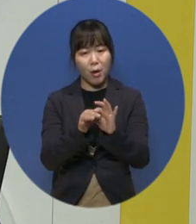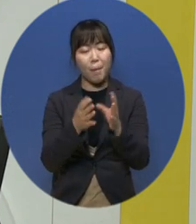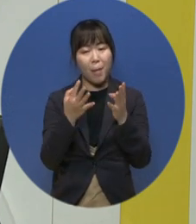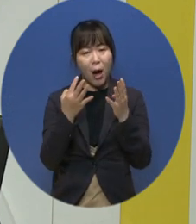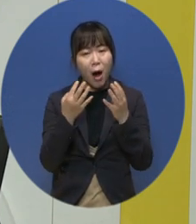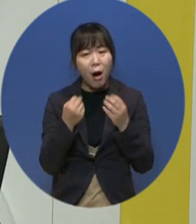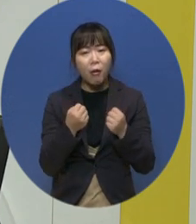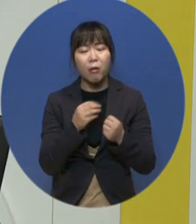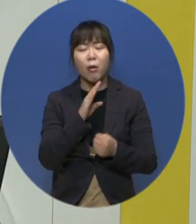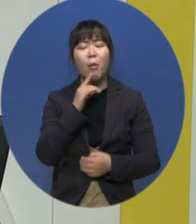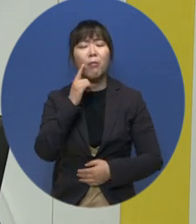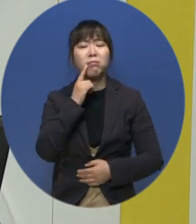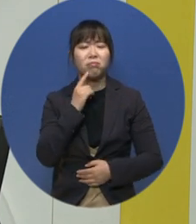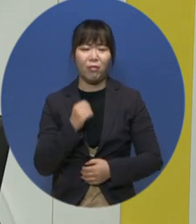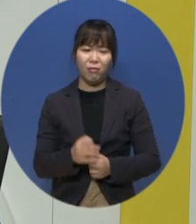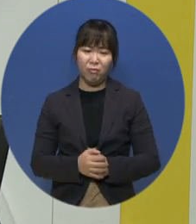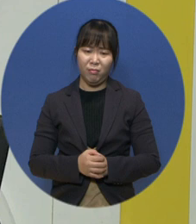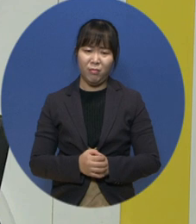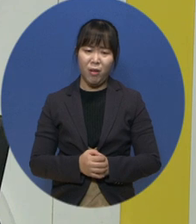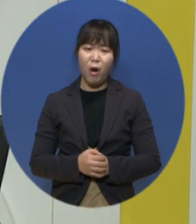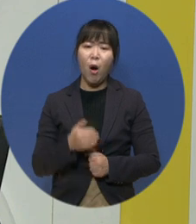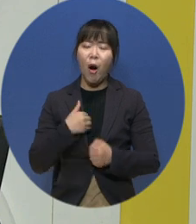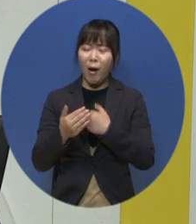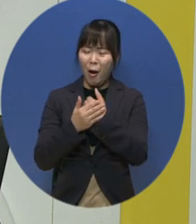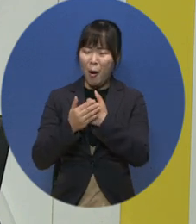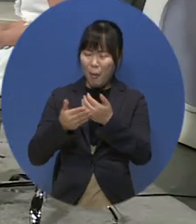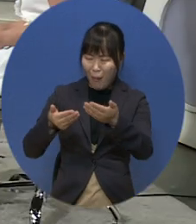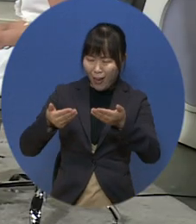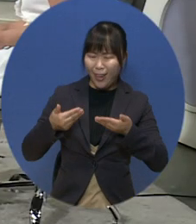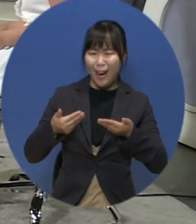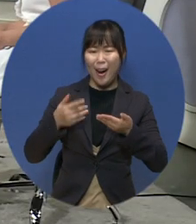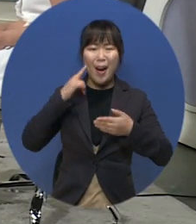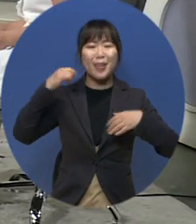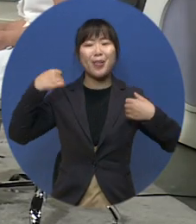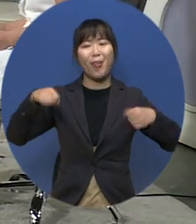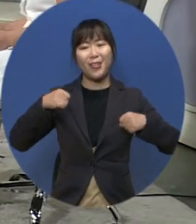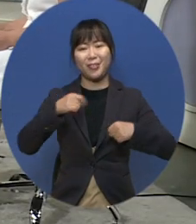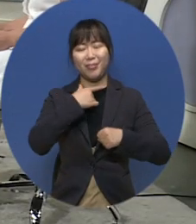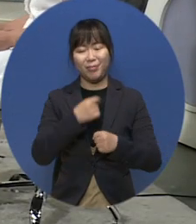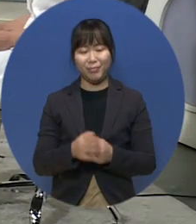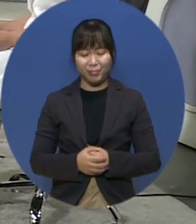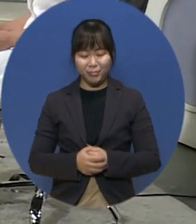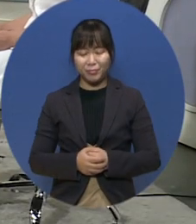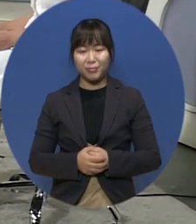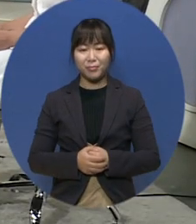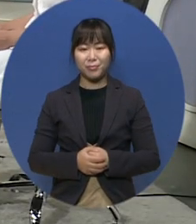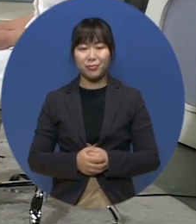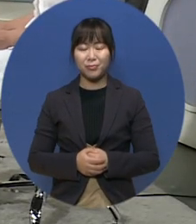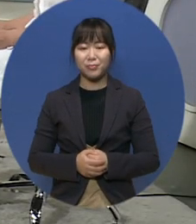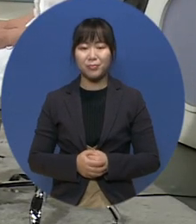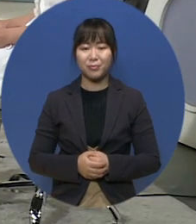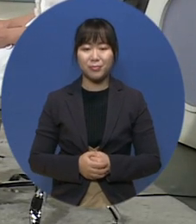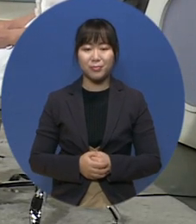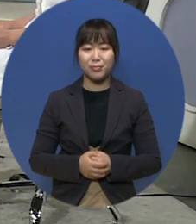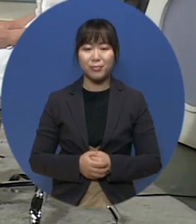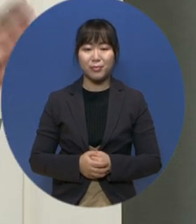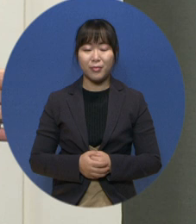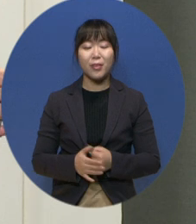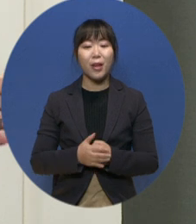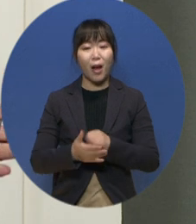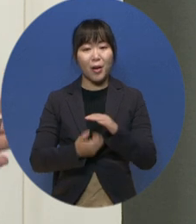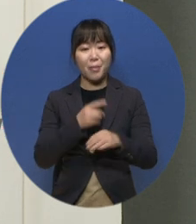하셨다고 너무 부러워요. 저도 지원 좀 받아서 연극을 좀 해봤으면 좋겠는데. 아니 그래서 아까